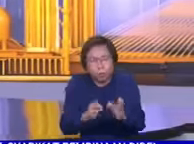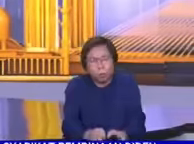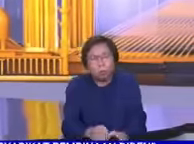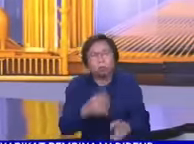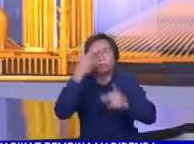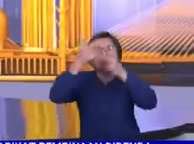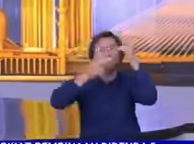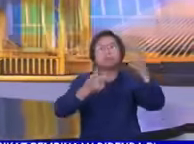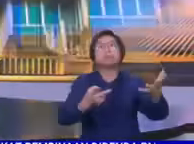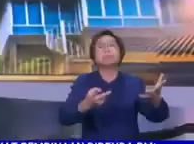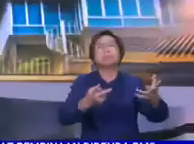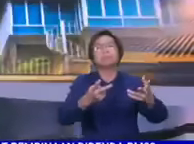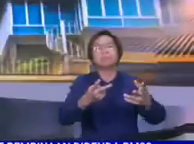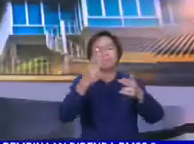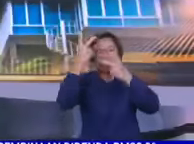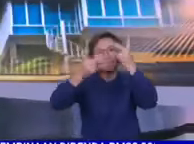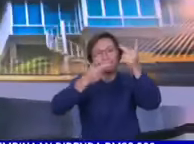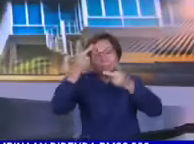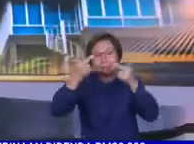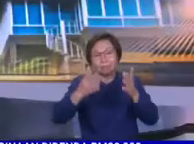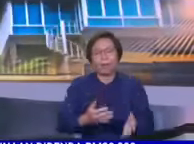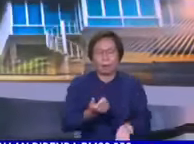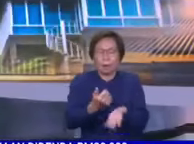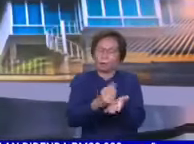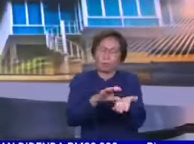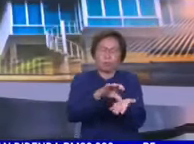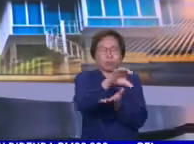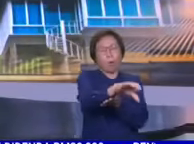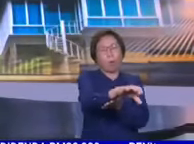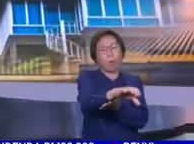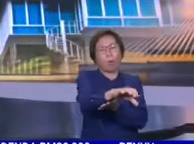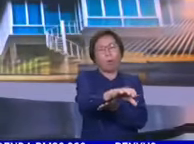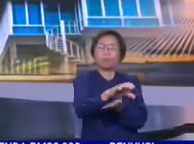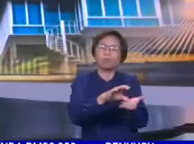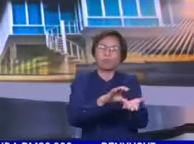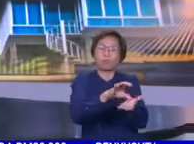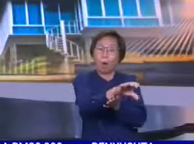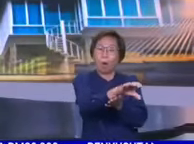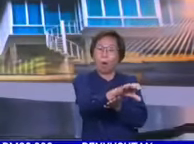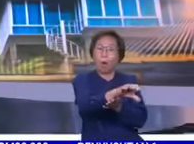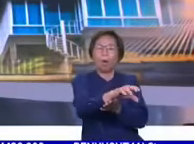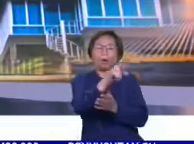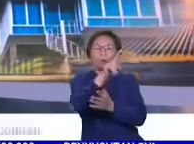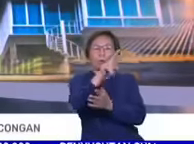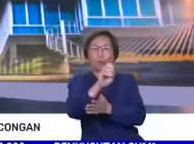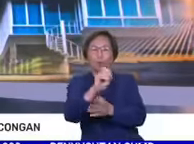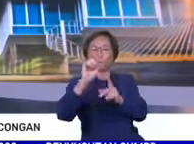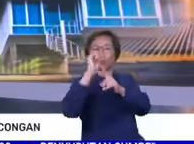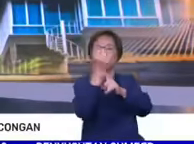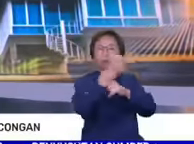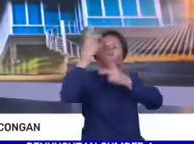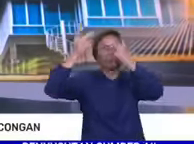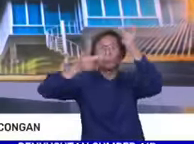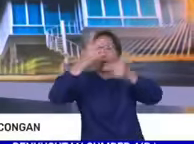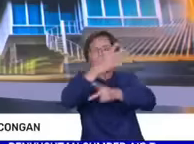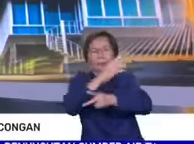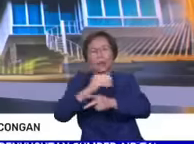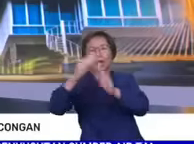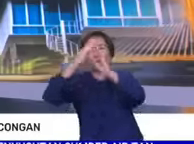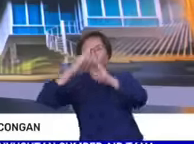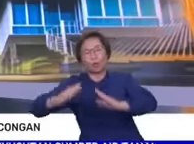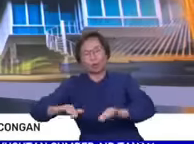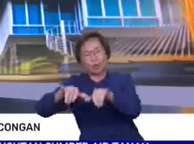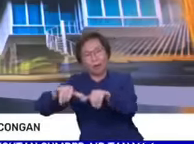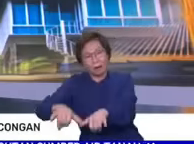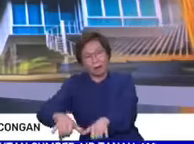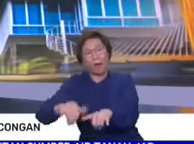terjejas copy 19 bantuan secara sekali beri akan disalurkan kepada 20 persatuan pelancongan shelter